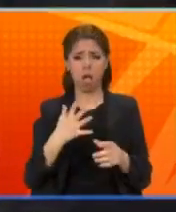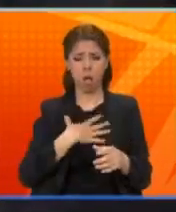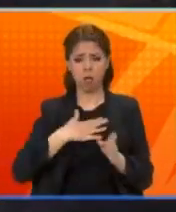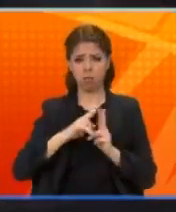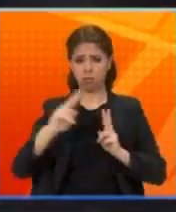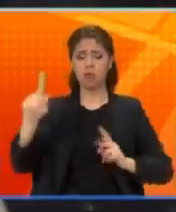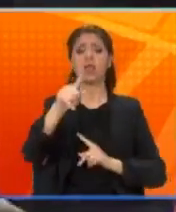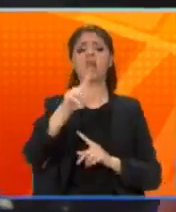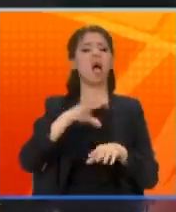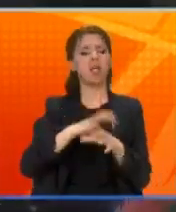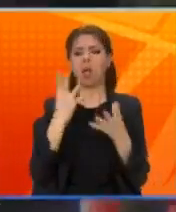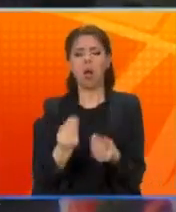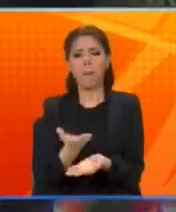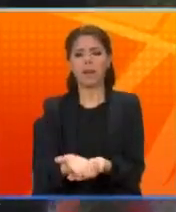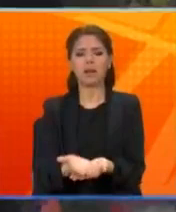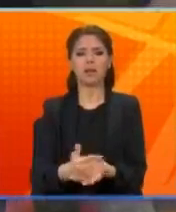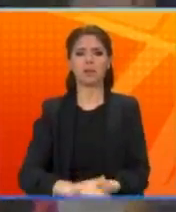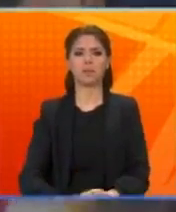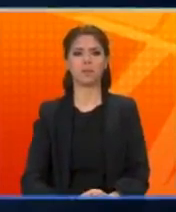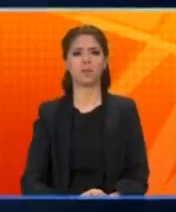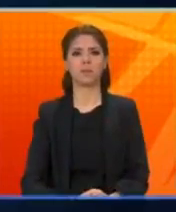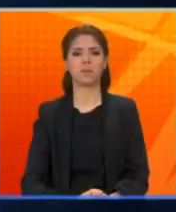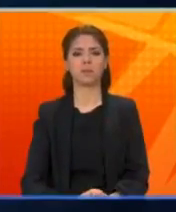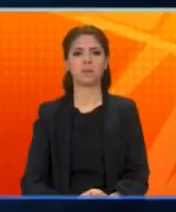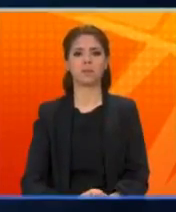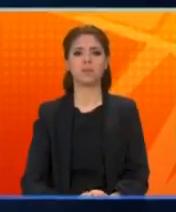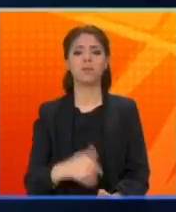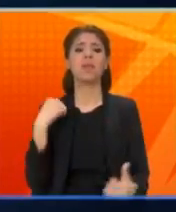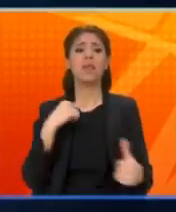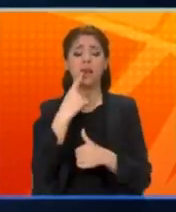hasta edebilir. Tekrar diyelim, aman dikkat.